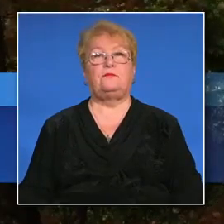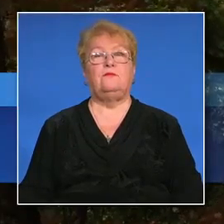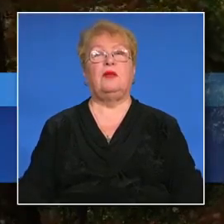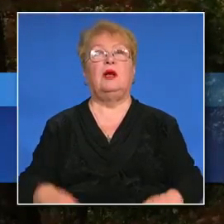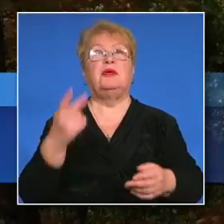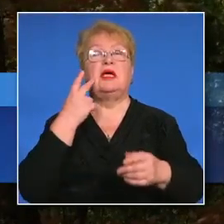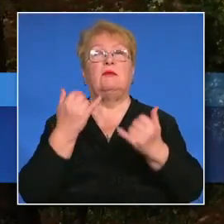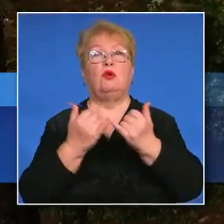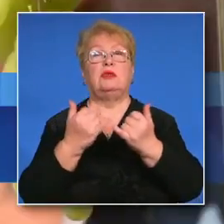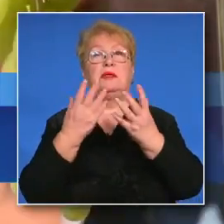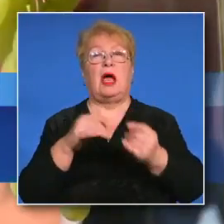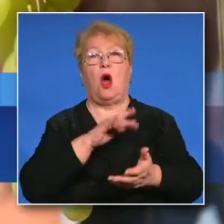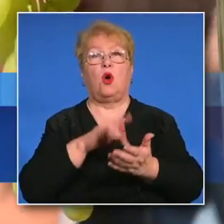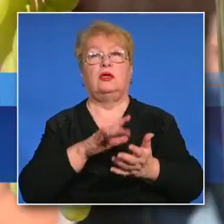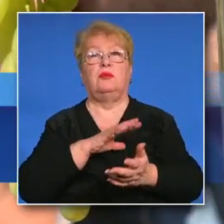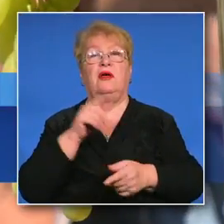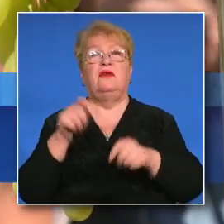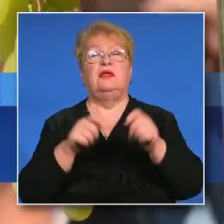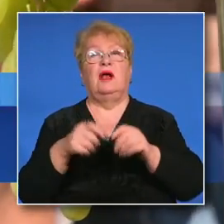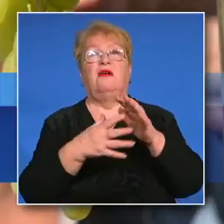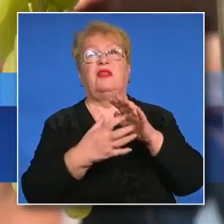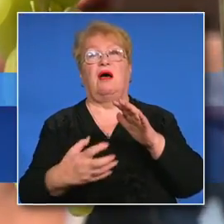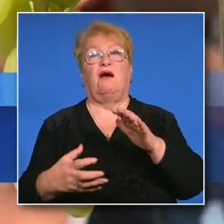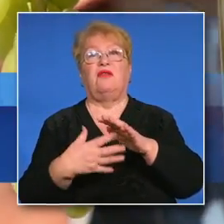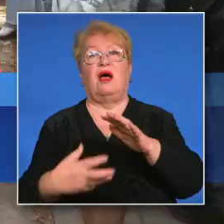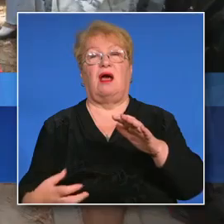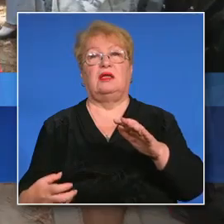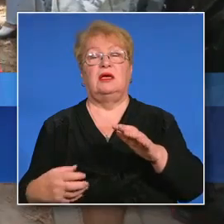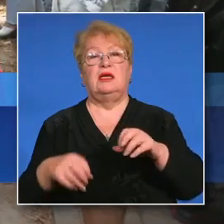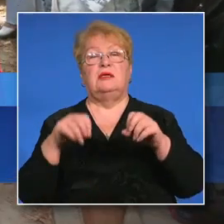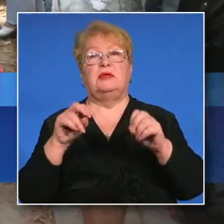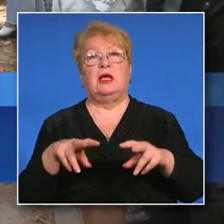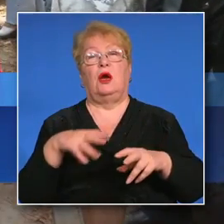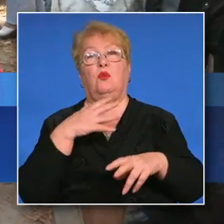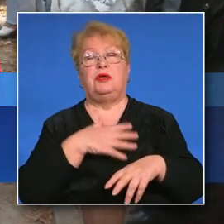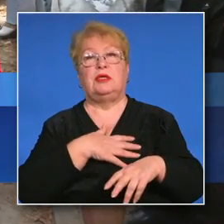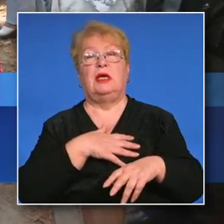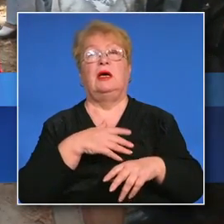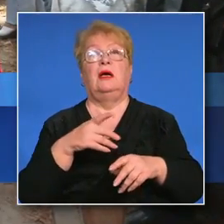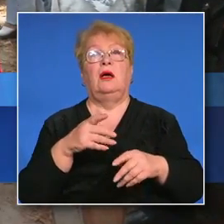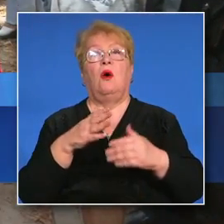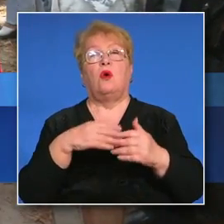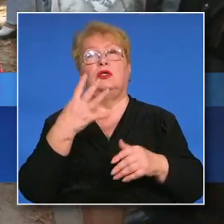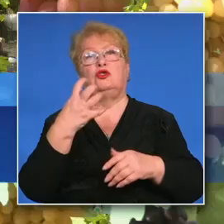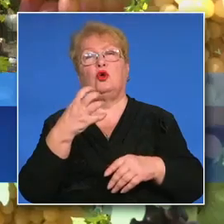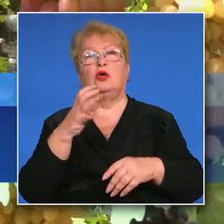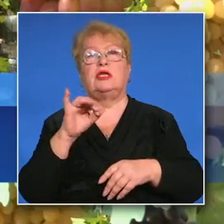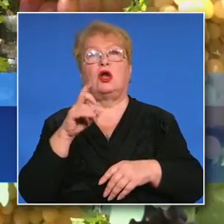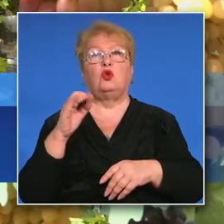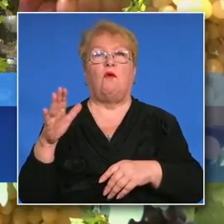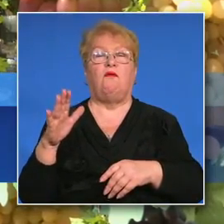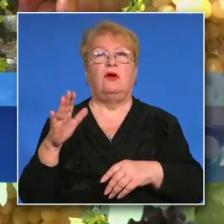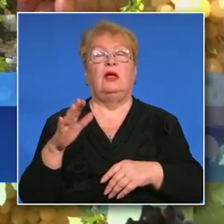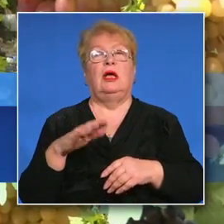Постоянным гостем Дня города стал фестиваль винограда. Специалисты и любители продемонстрировали около 400 сортов и гибридных форм